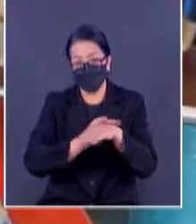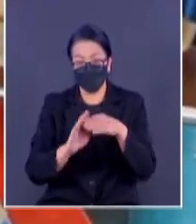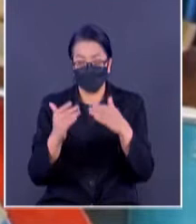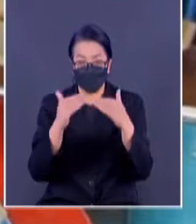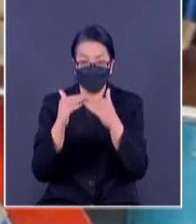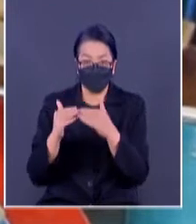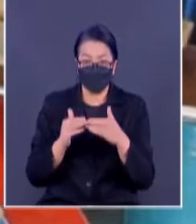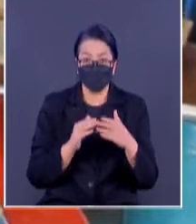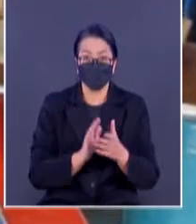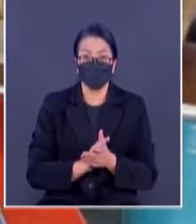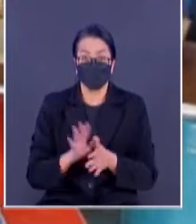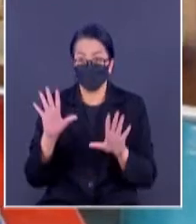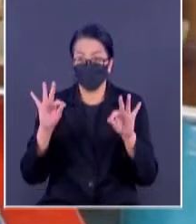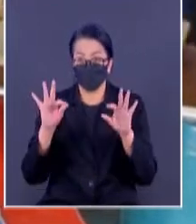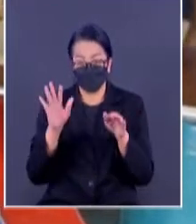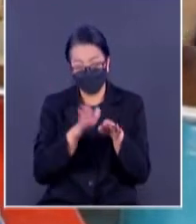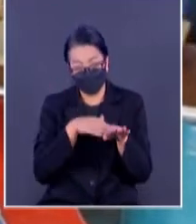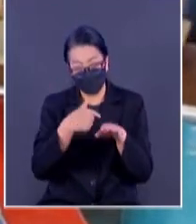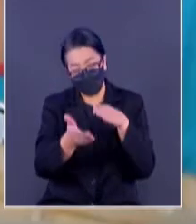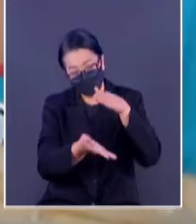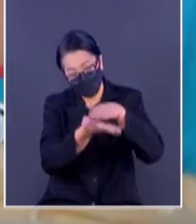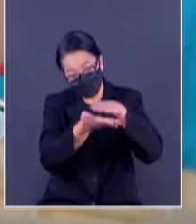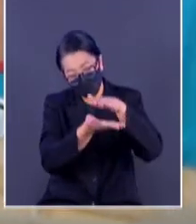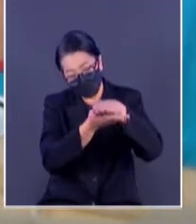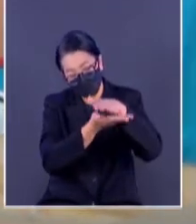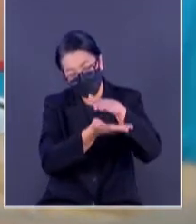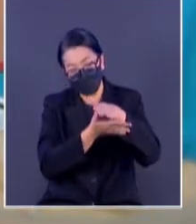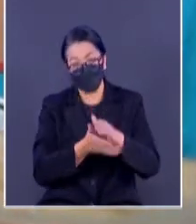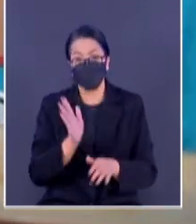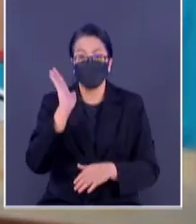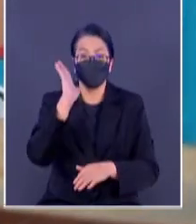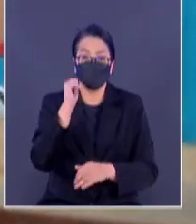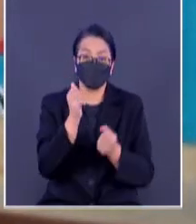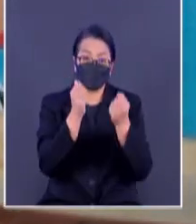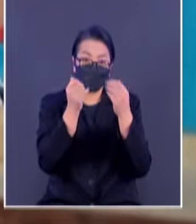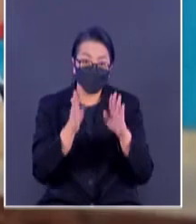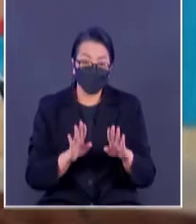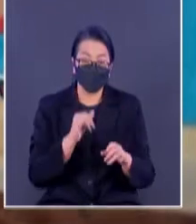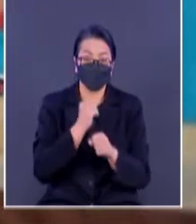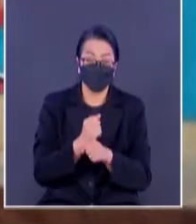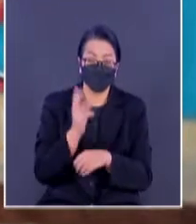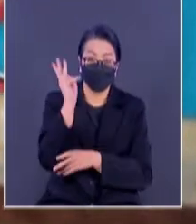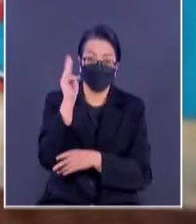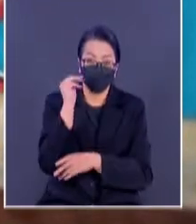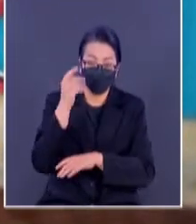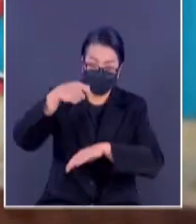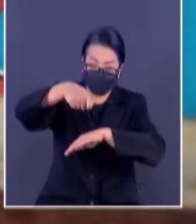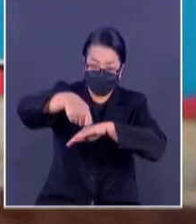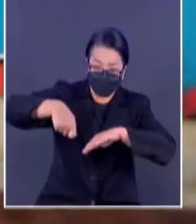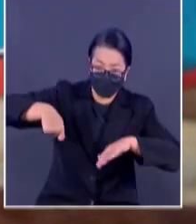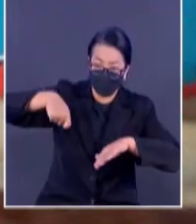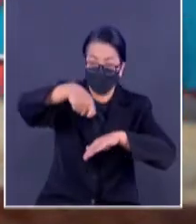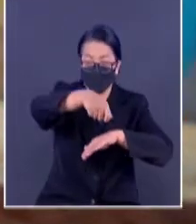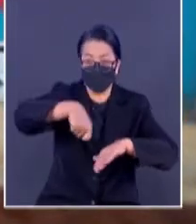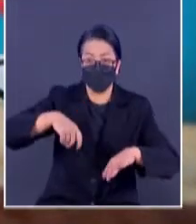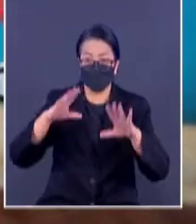ากันแล้วก็ช่วยทากาวประกอบส่วนท้องเรือด้วยนะคะส่วนผู้เป็นพ่อก็มีหน้าที่ออกแบบค่ะตัดไม้ตามขนาดที่คำนวณไว้ท